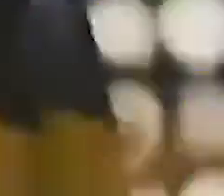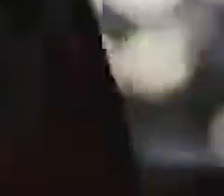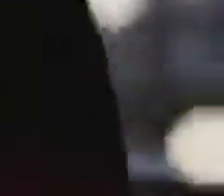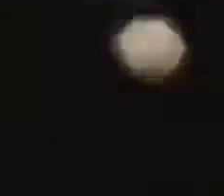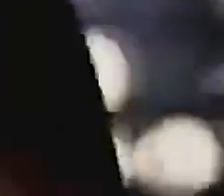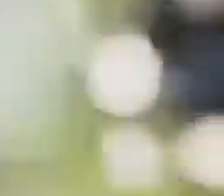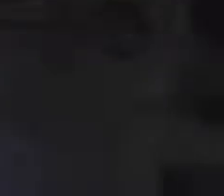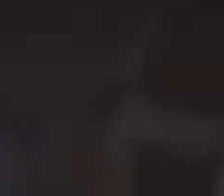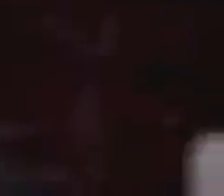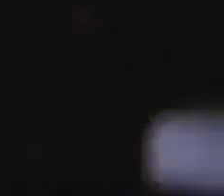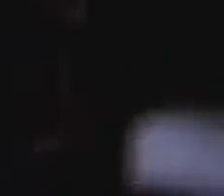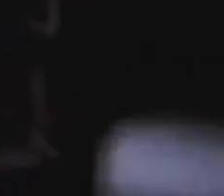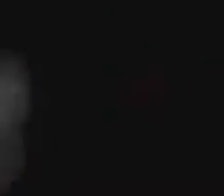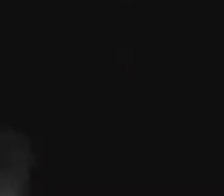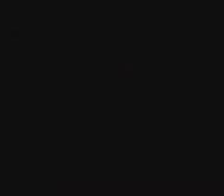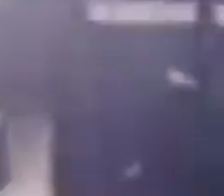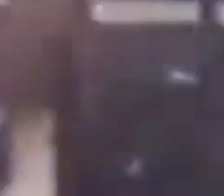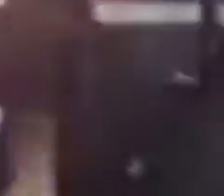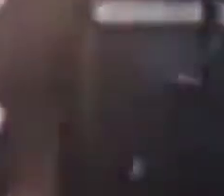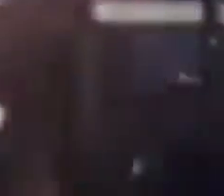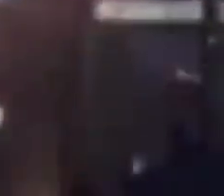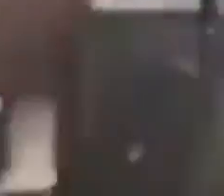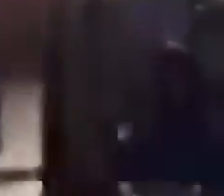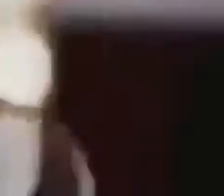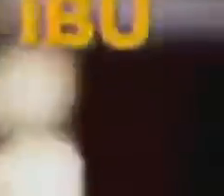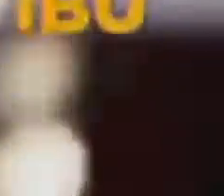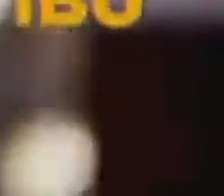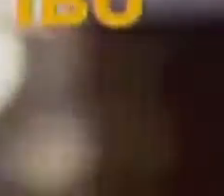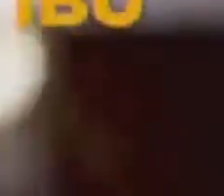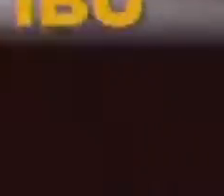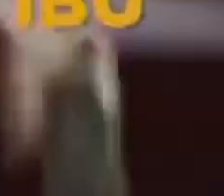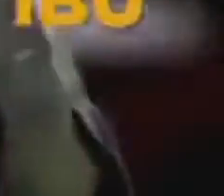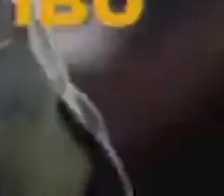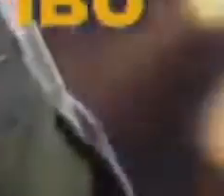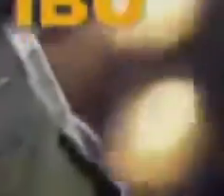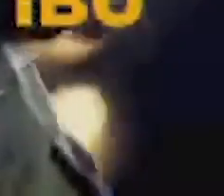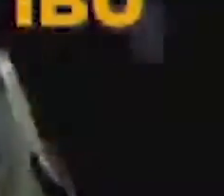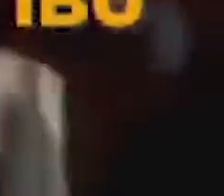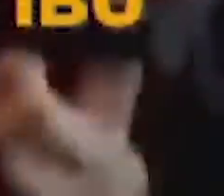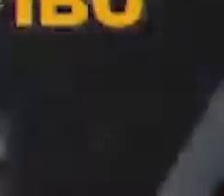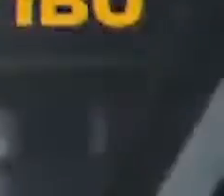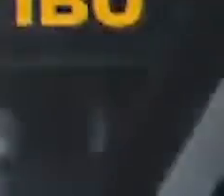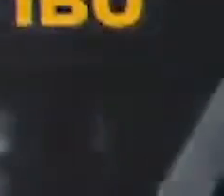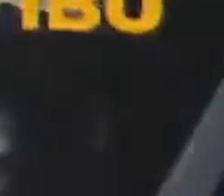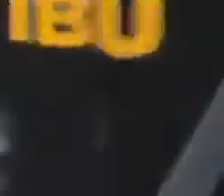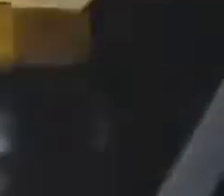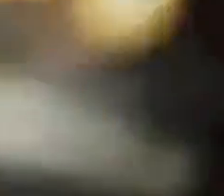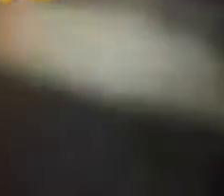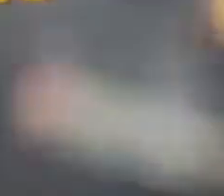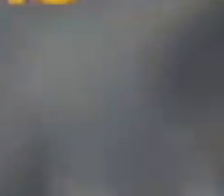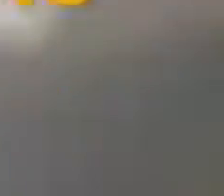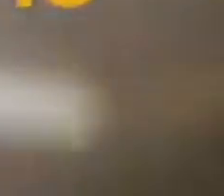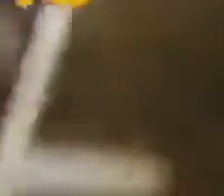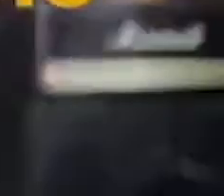sampai tertelar ingat selalu Simu jaga